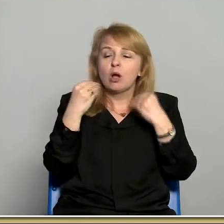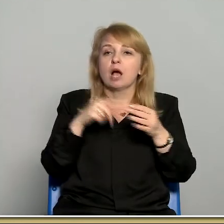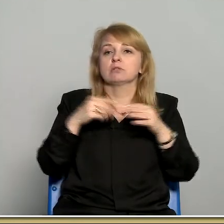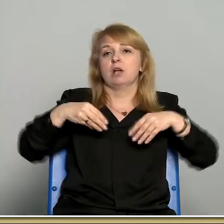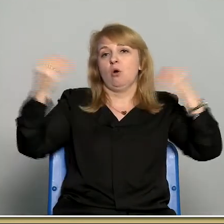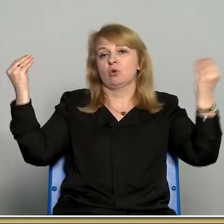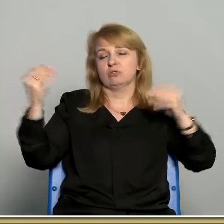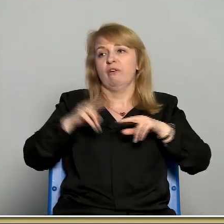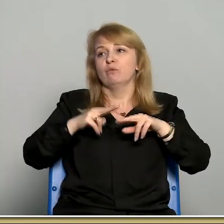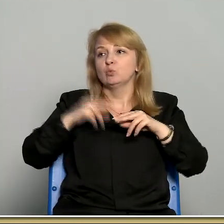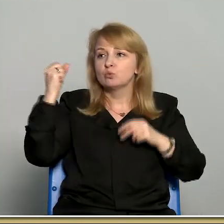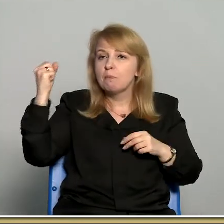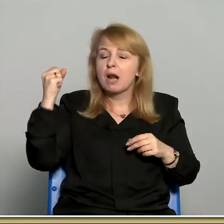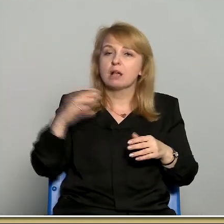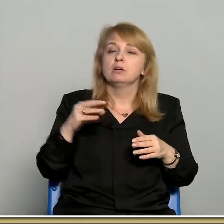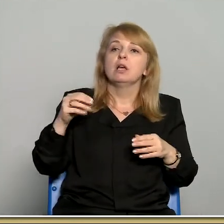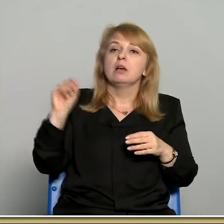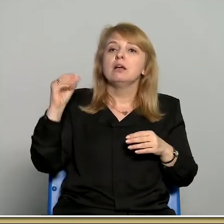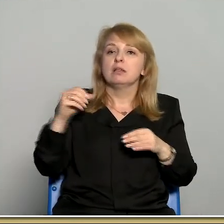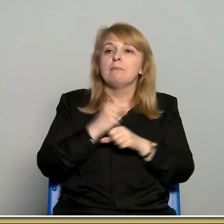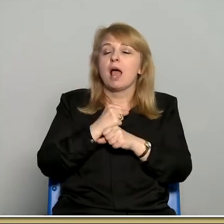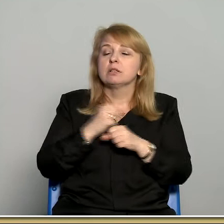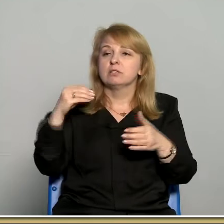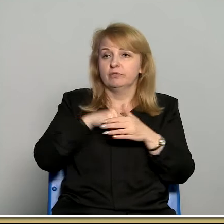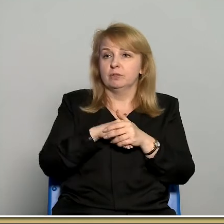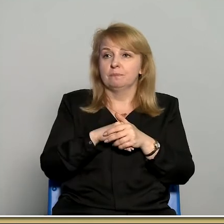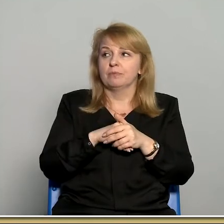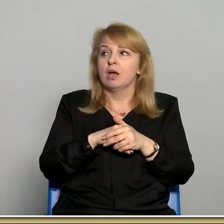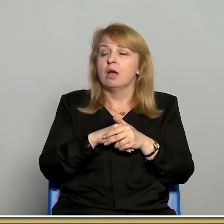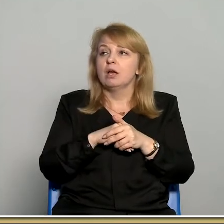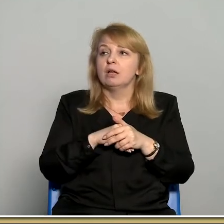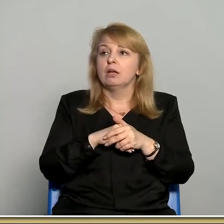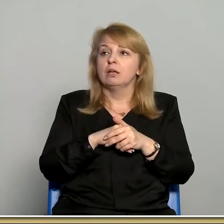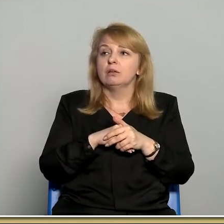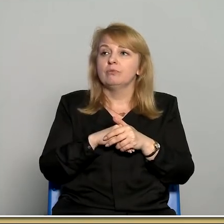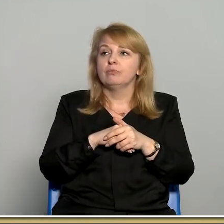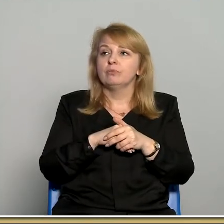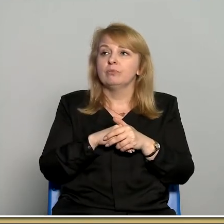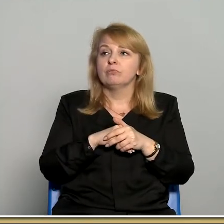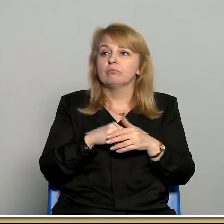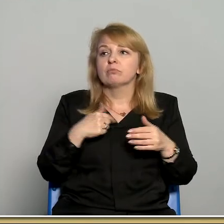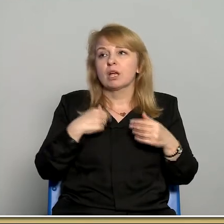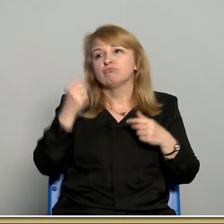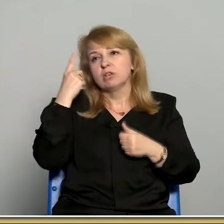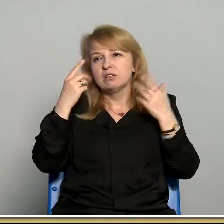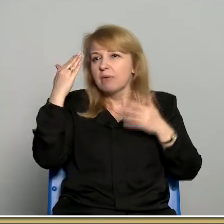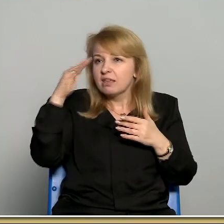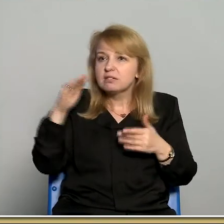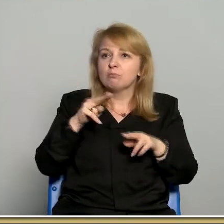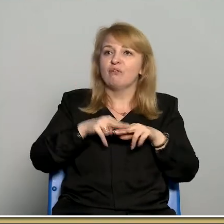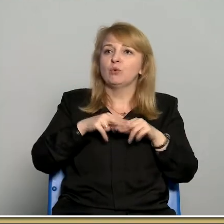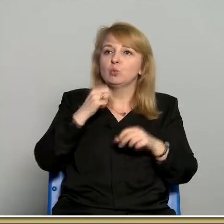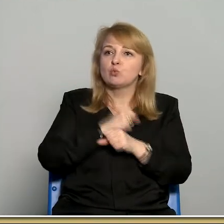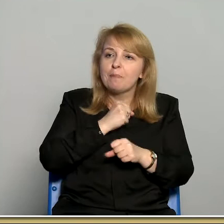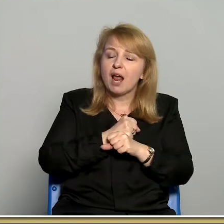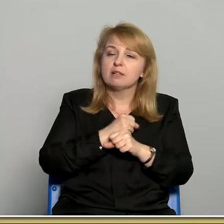Pracy, bo wbrew temu, o czym być może często nie wiemy, Fundusz Pracy